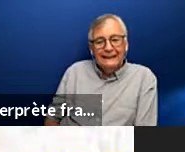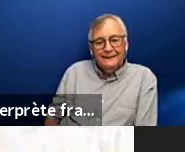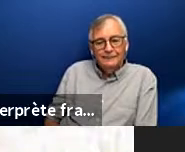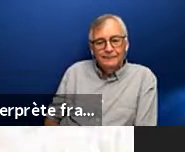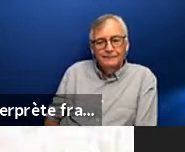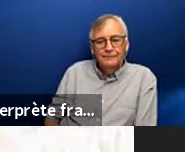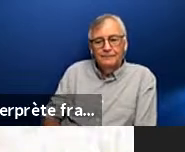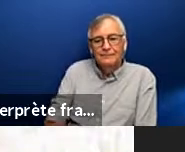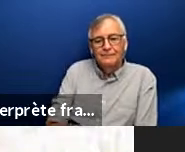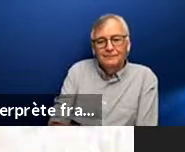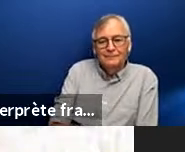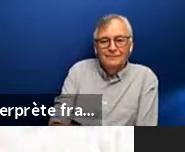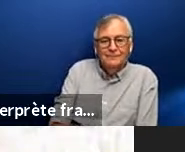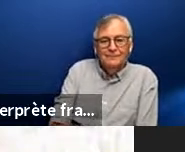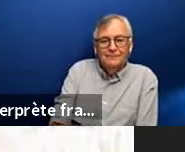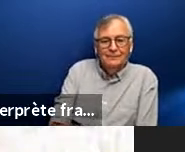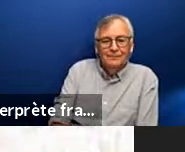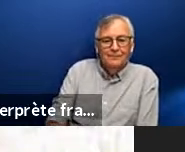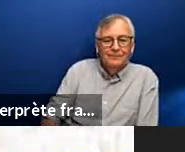Effacer.